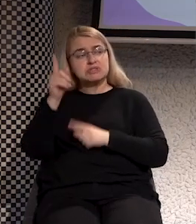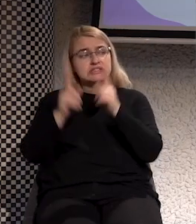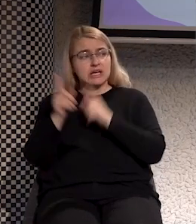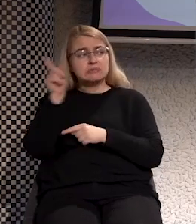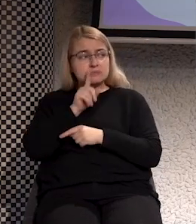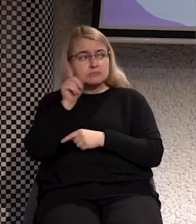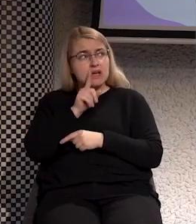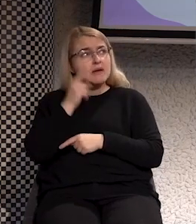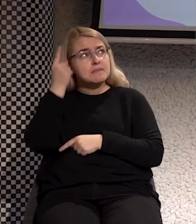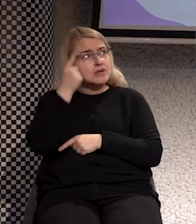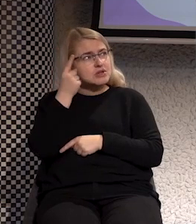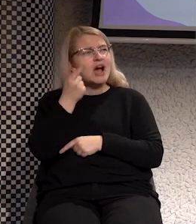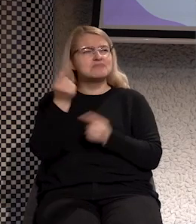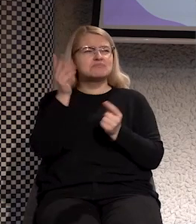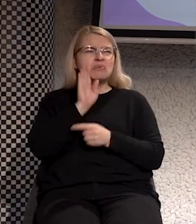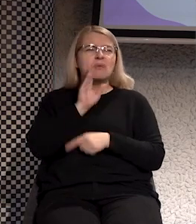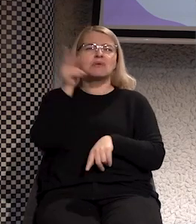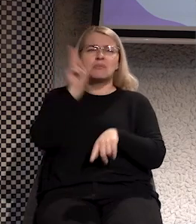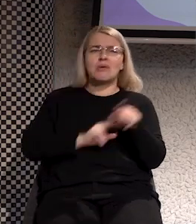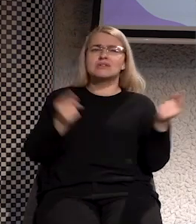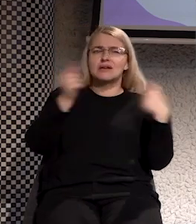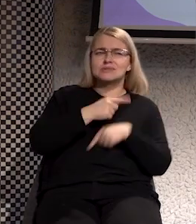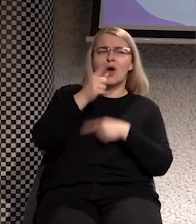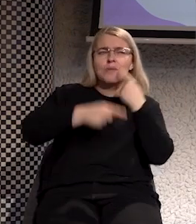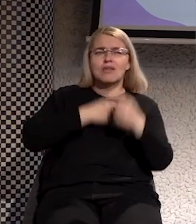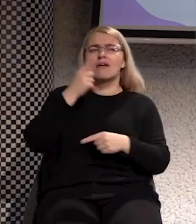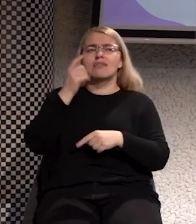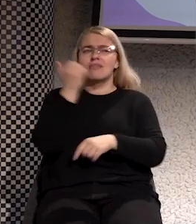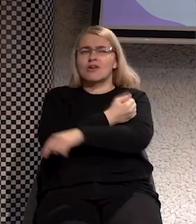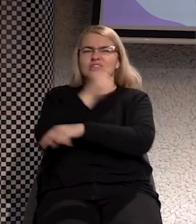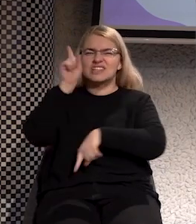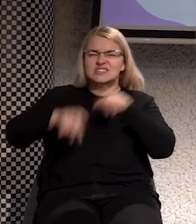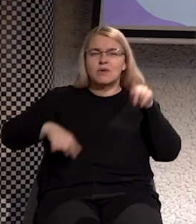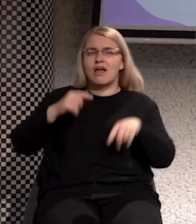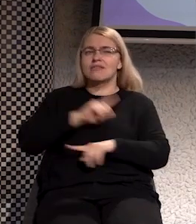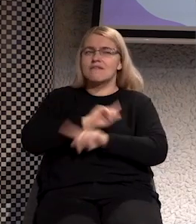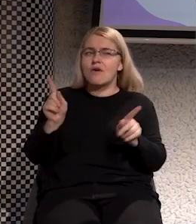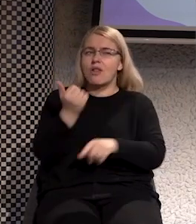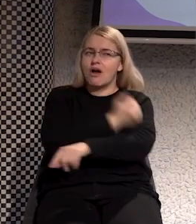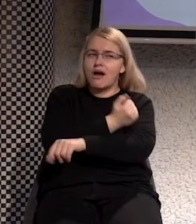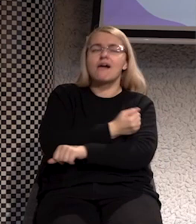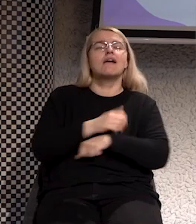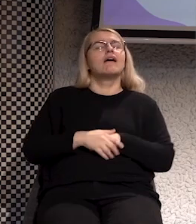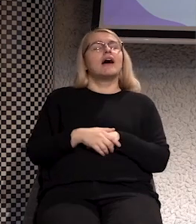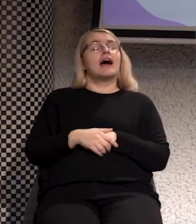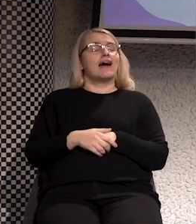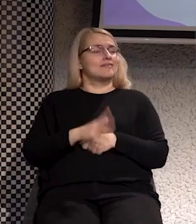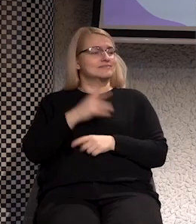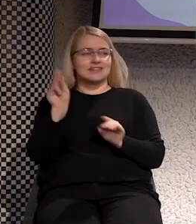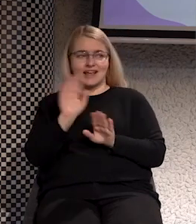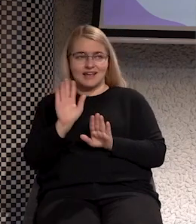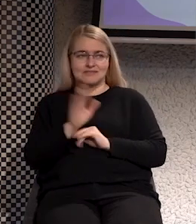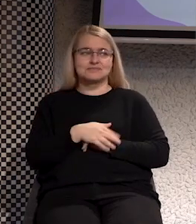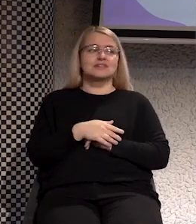przepadają lekcje, ale że generalnie nuda. A my nie przychodzimy tam po to, żeby ich oceniać, czy żeby im mówić, że od dzisiaj nie możecie się